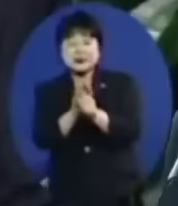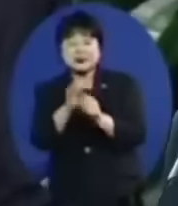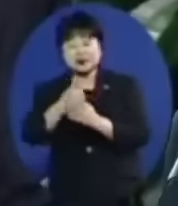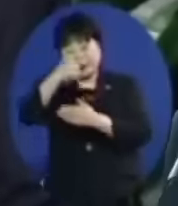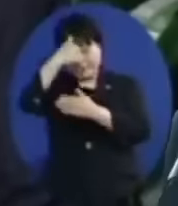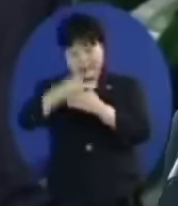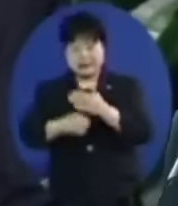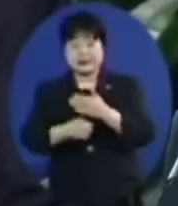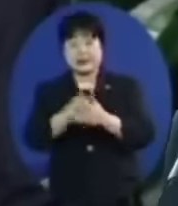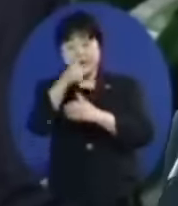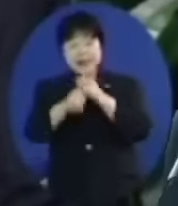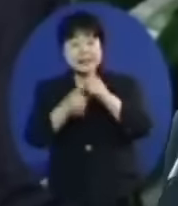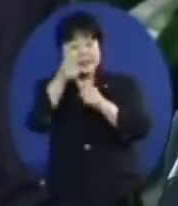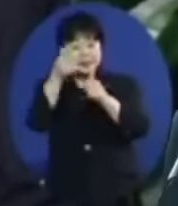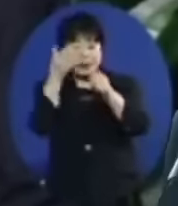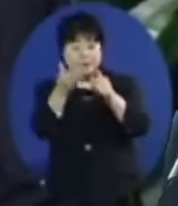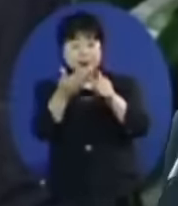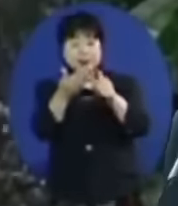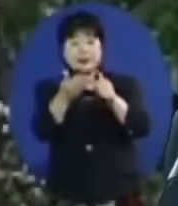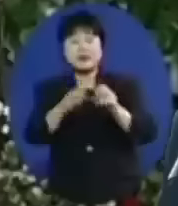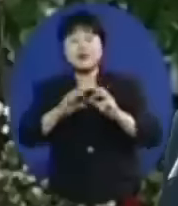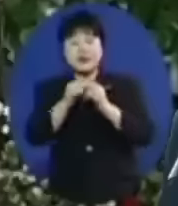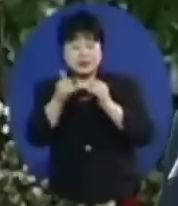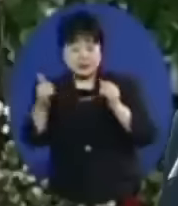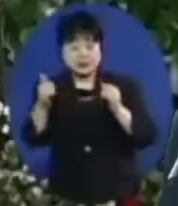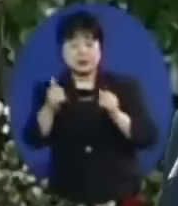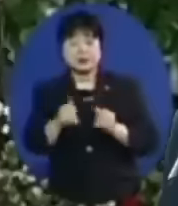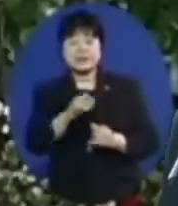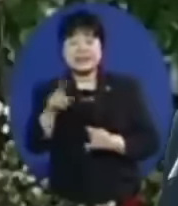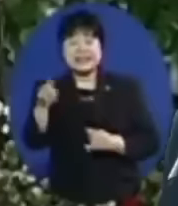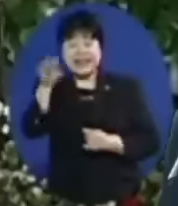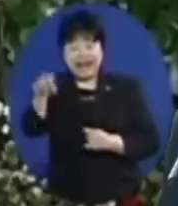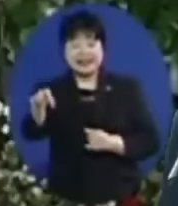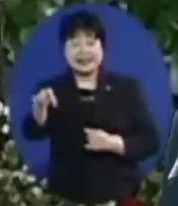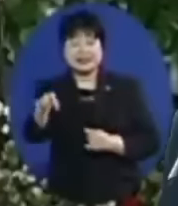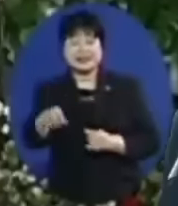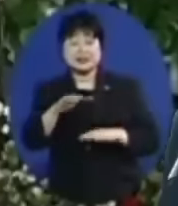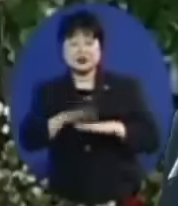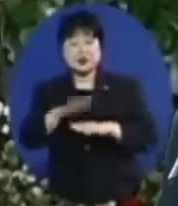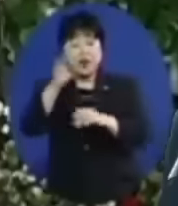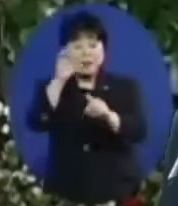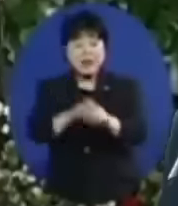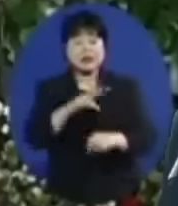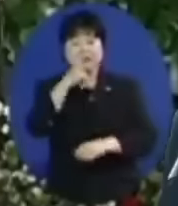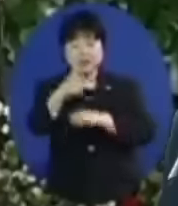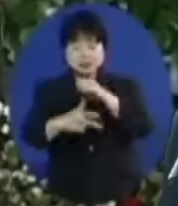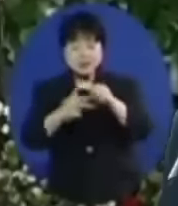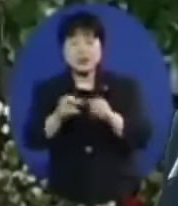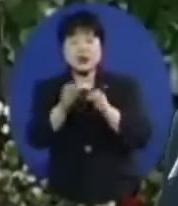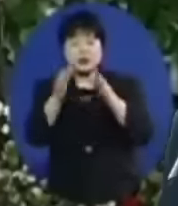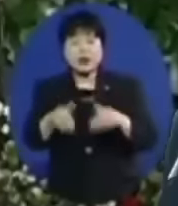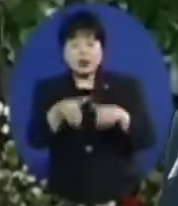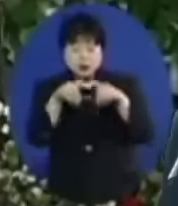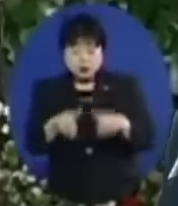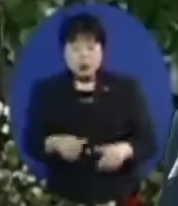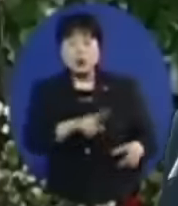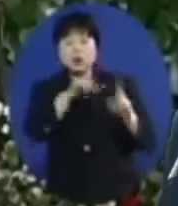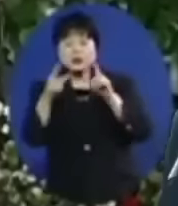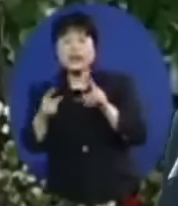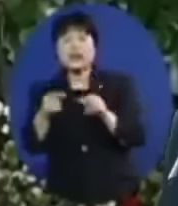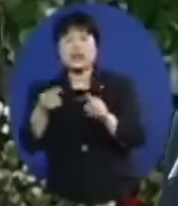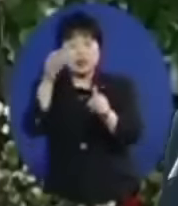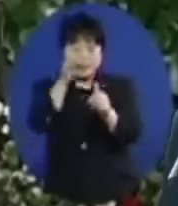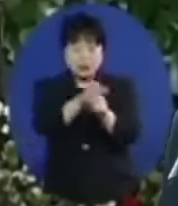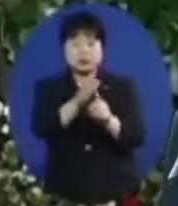타락했으므로 하나님께서 그 백성들을 미디안의 손에 넘겨서 7년 동안 종살이하게